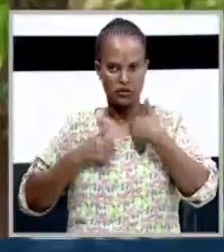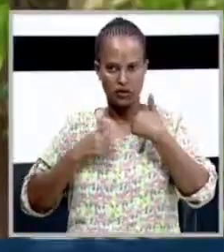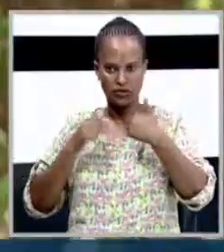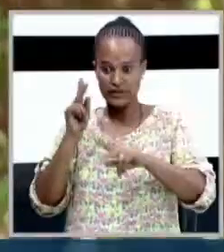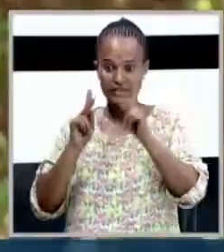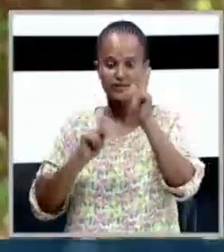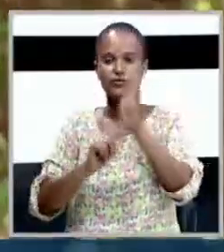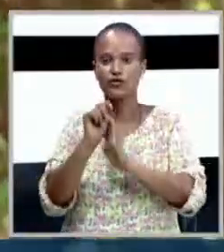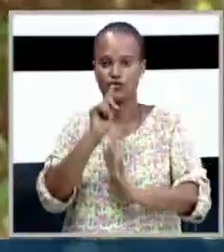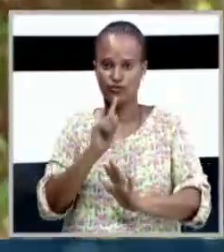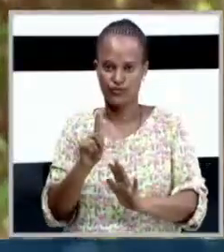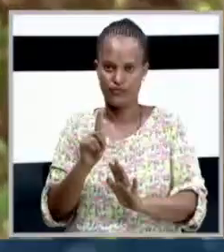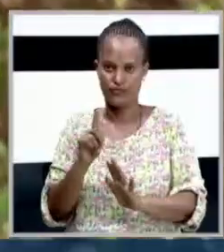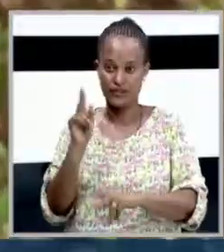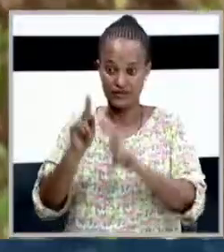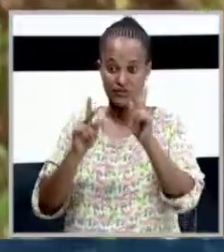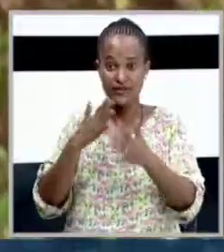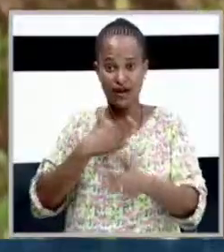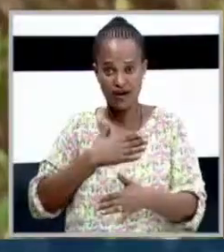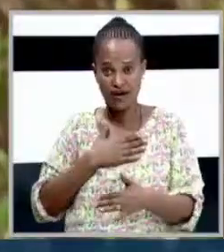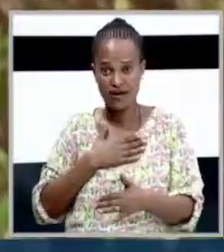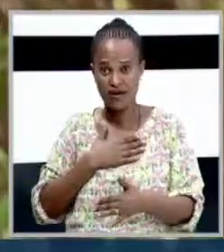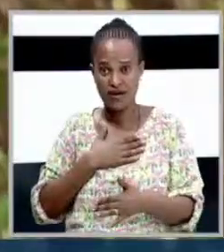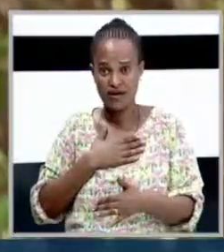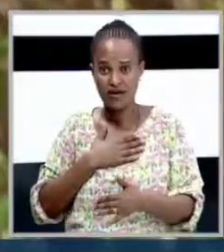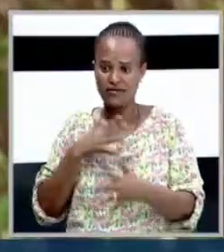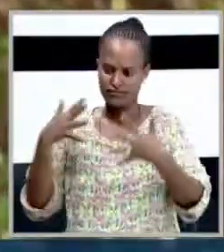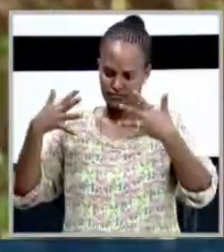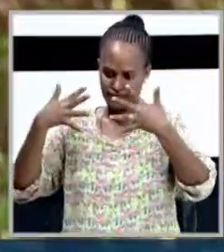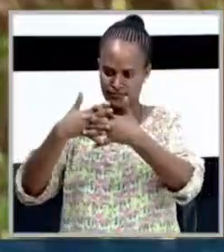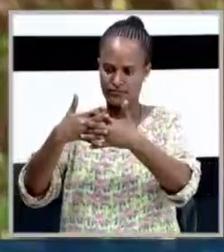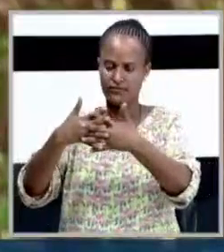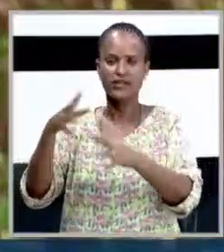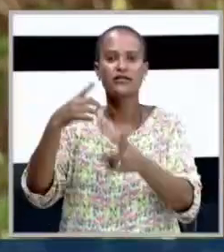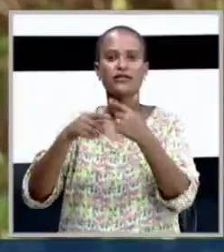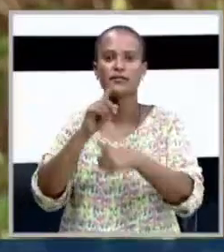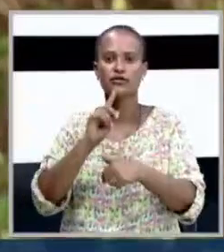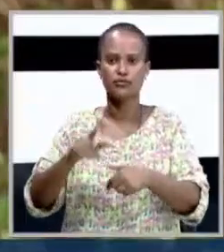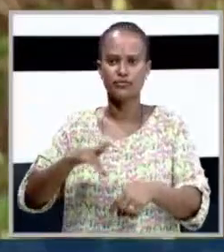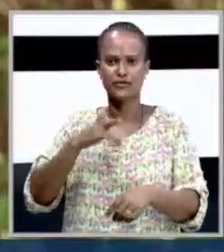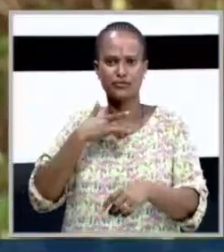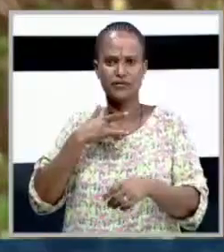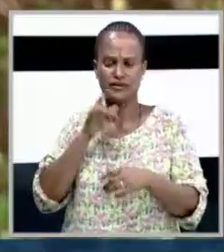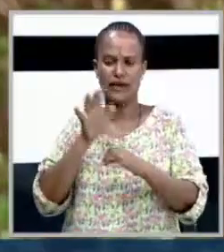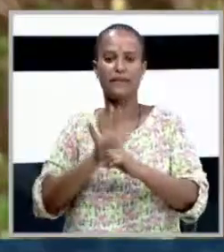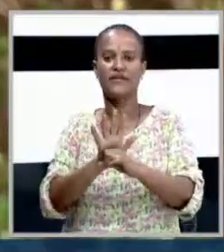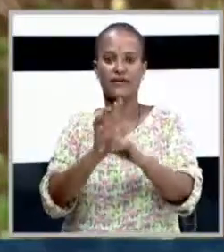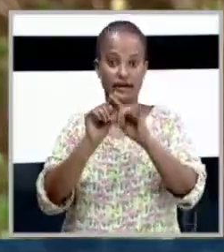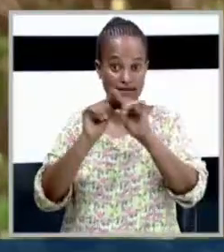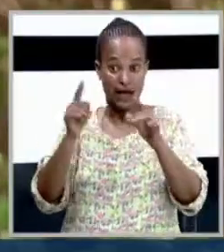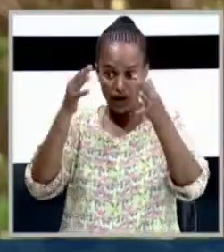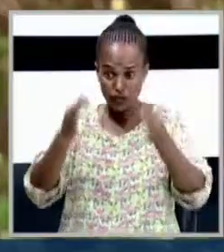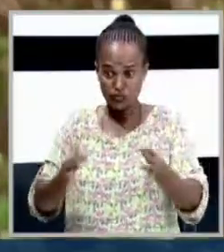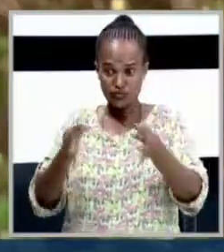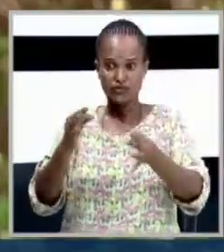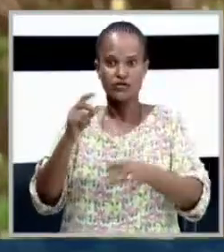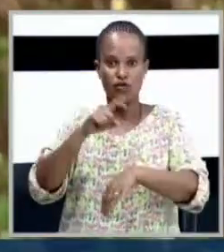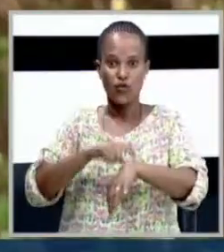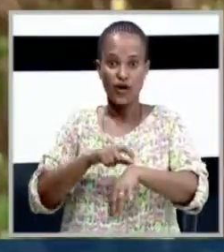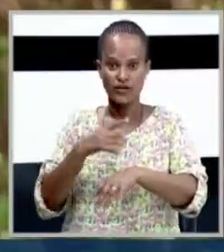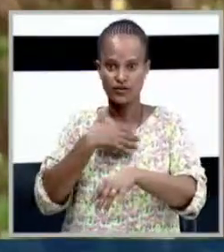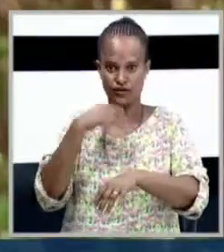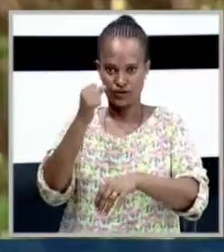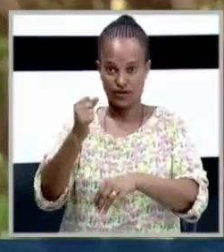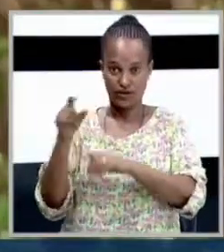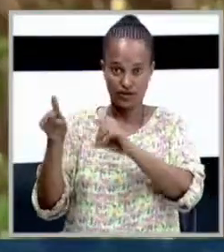ህዝቢ ሶ ክብሪ ህዝብና ተኣሳሲሩ ዝመፀ እዩ በቃ ብስምዒት ዘይድፋእ ግን ኣብ ቁርፂ እዋን ክትከውን ከላ